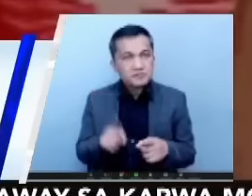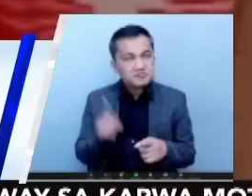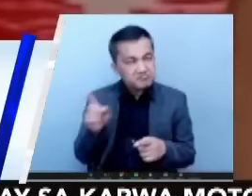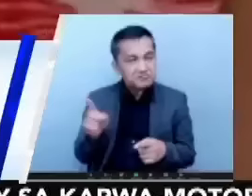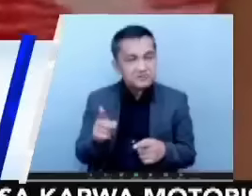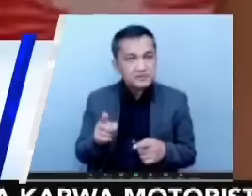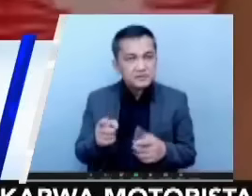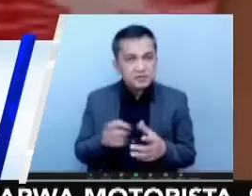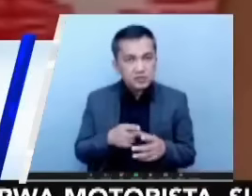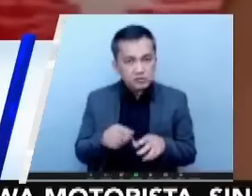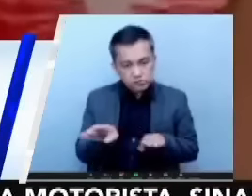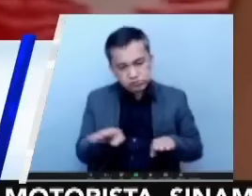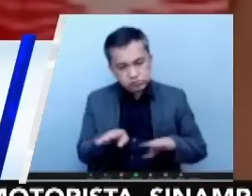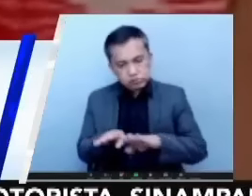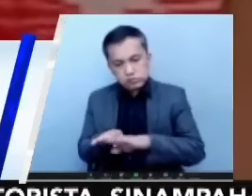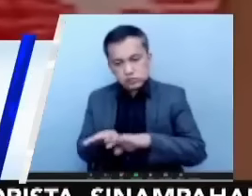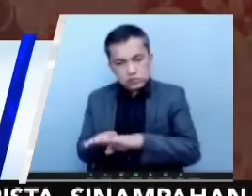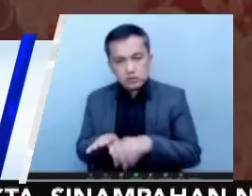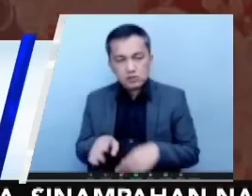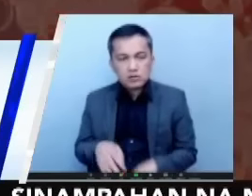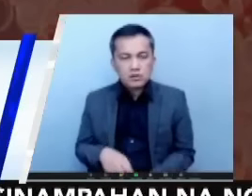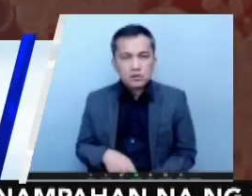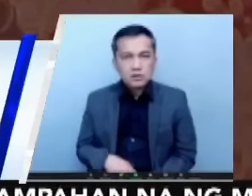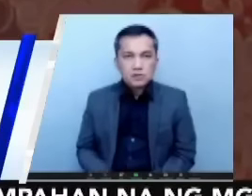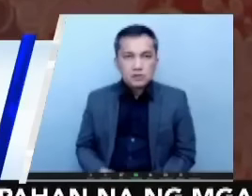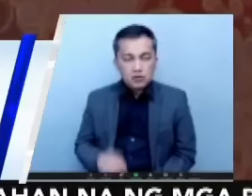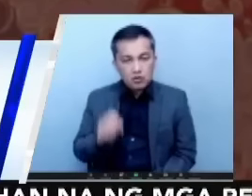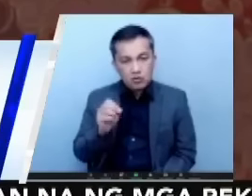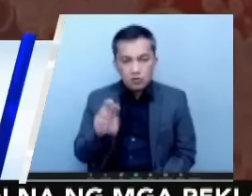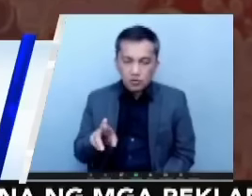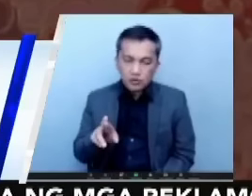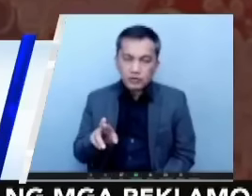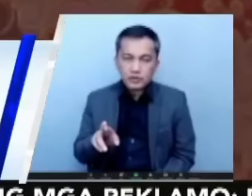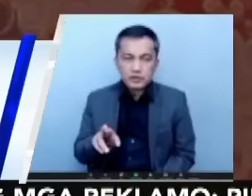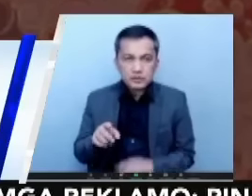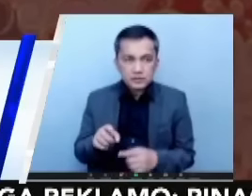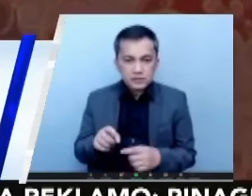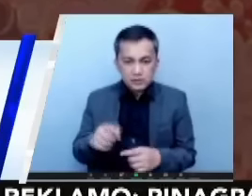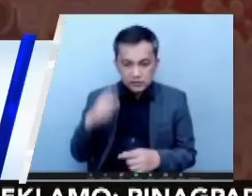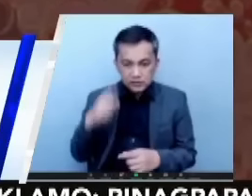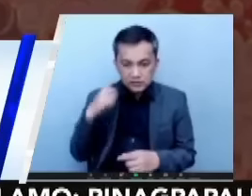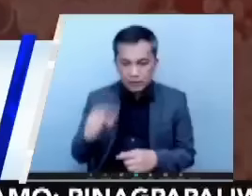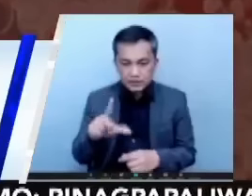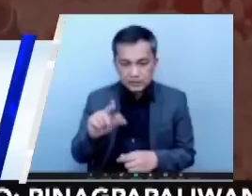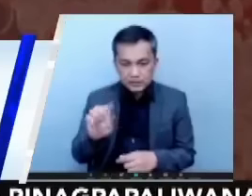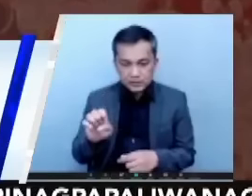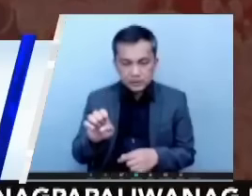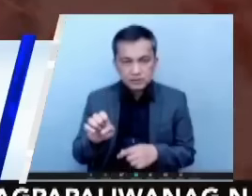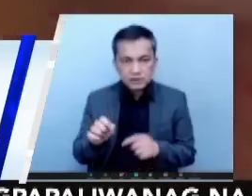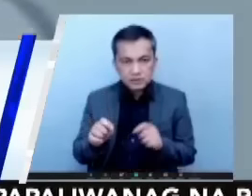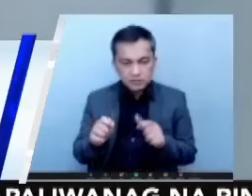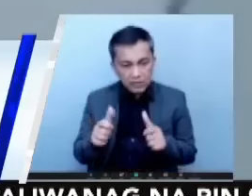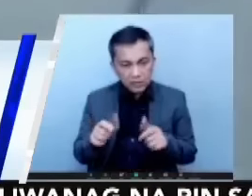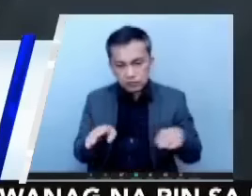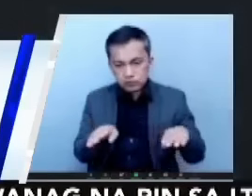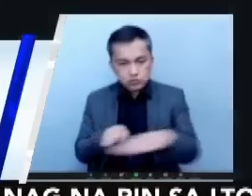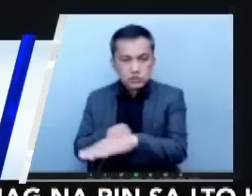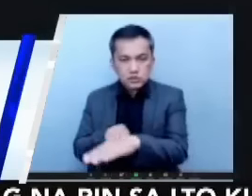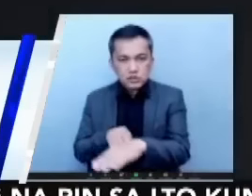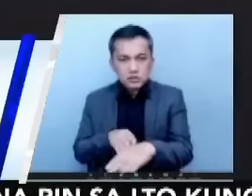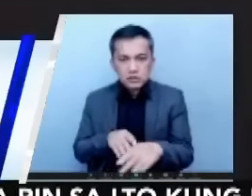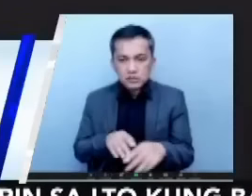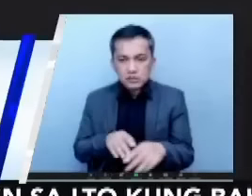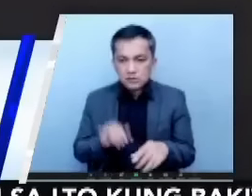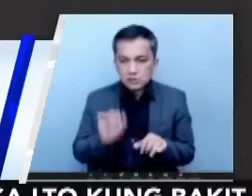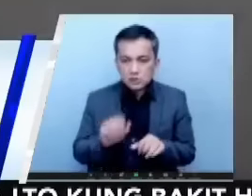nila ako. Or it's either, nasa fast lane ako, tapos bigla silang gaganon, hindi man lang nagsisignal. Pang self-defense